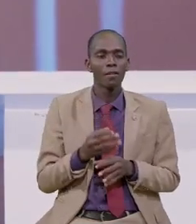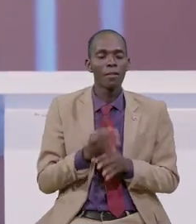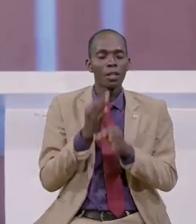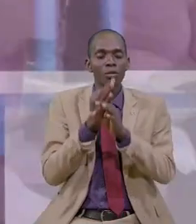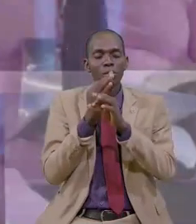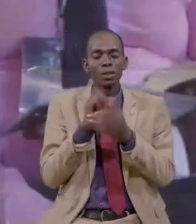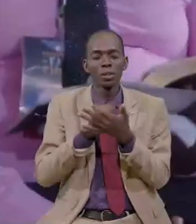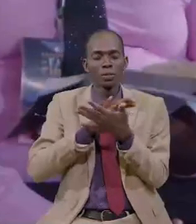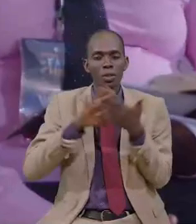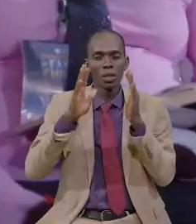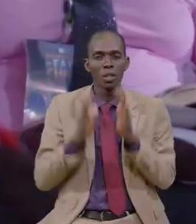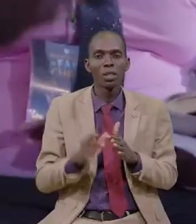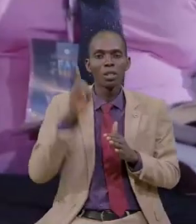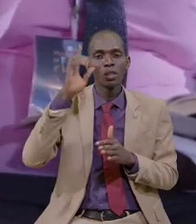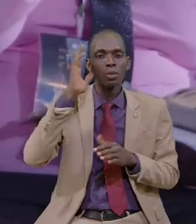Et il le fera.